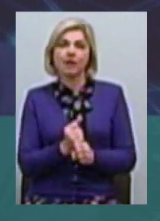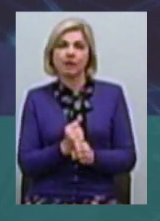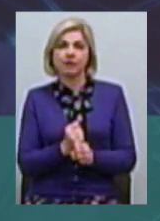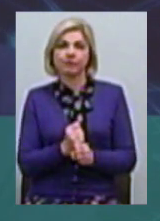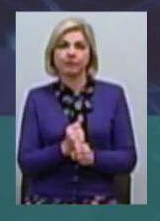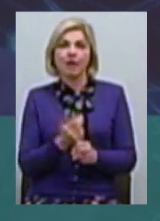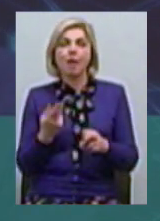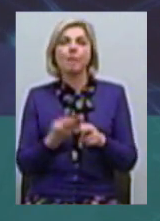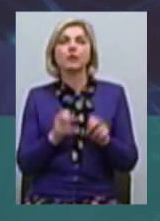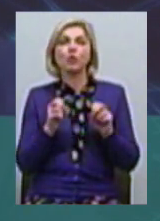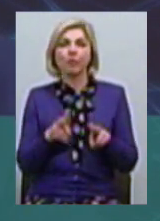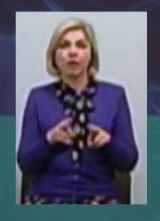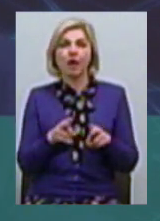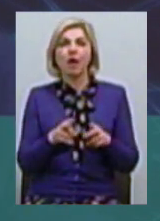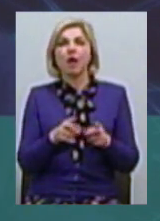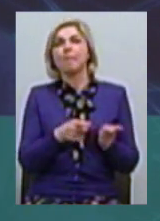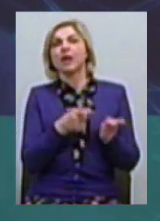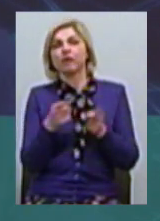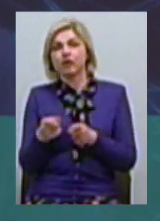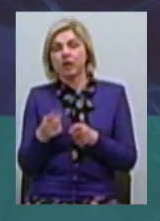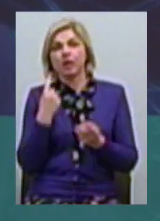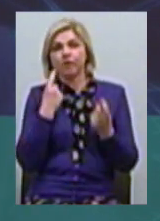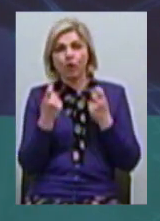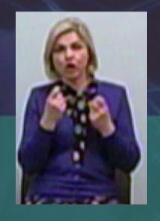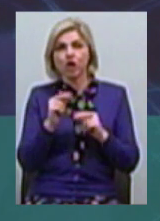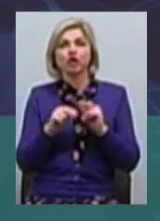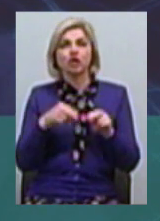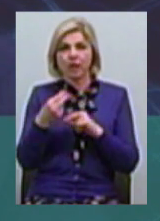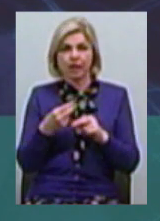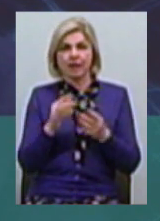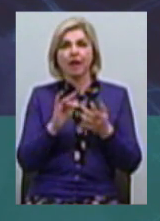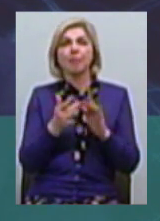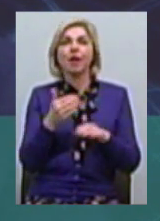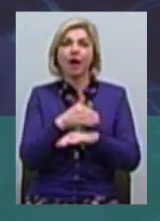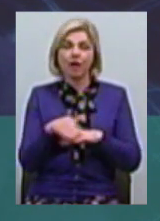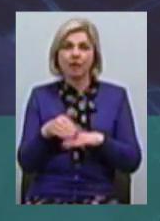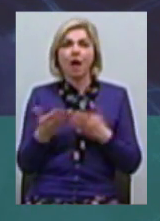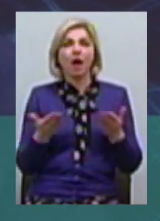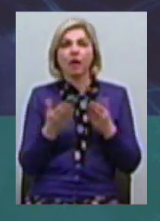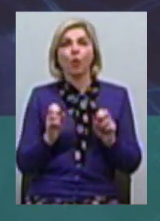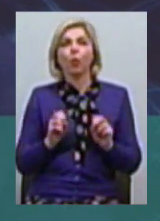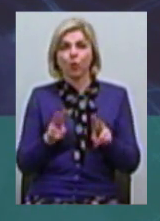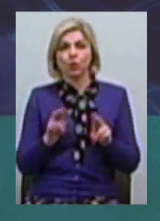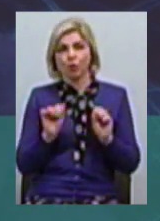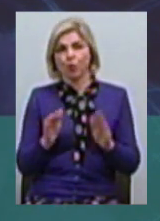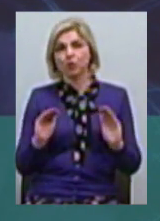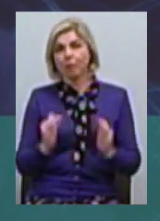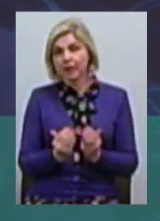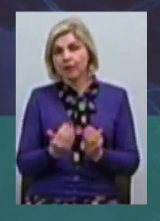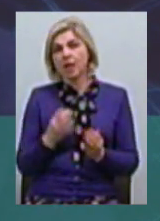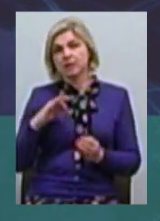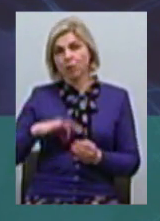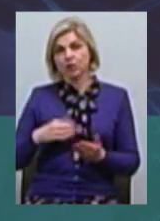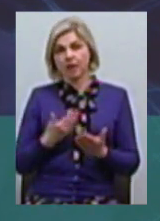сделать безопасным передвижение информации, допустим, через свой email, какие риски, угрозы можно минимизировать, используя,